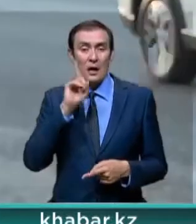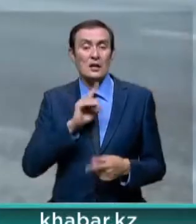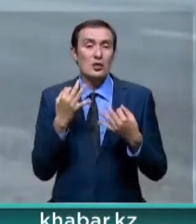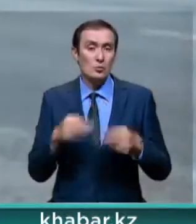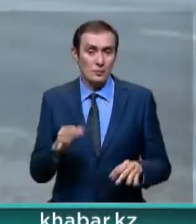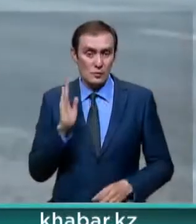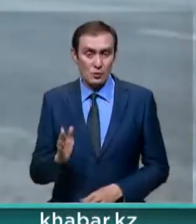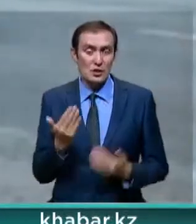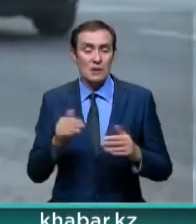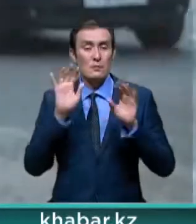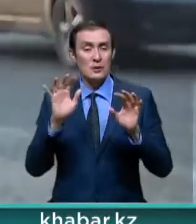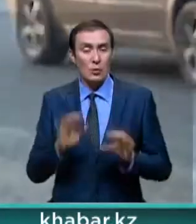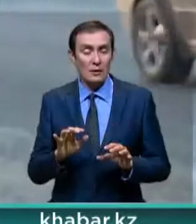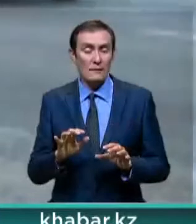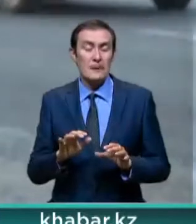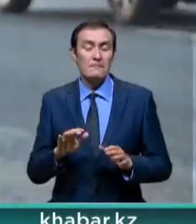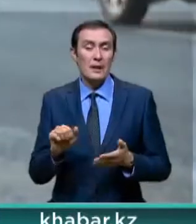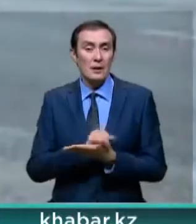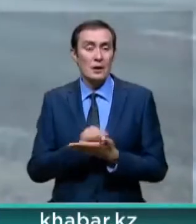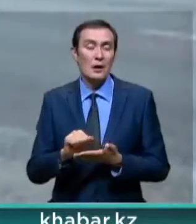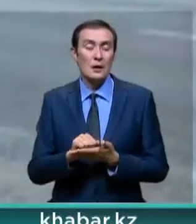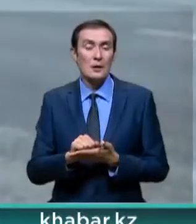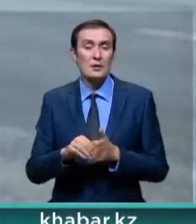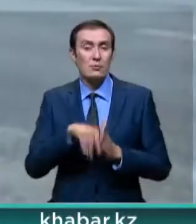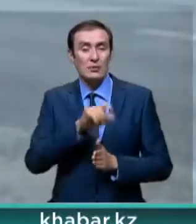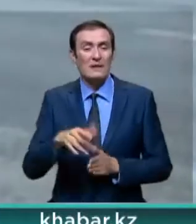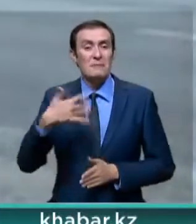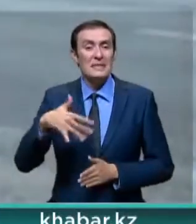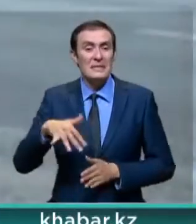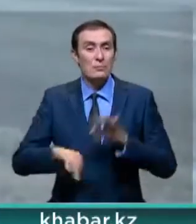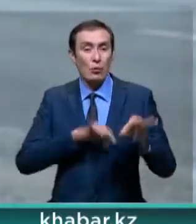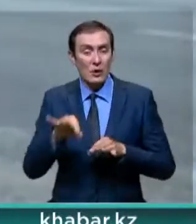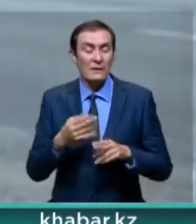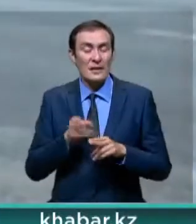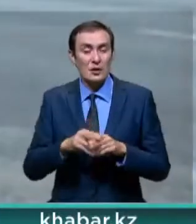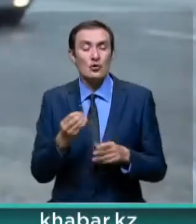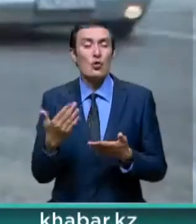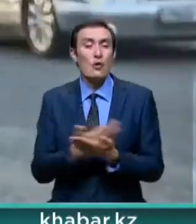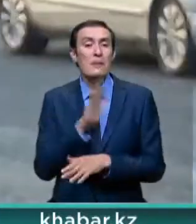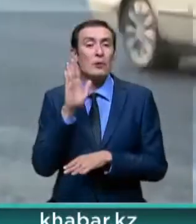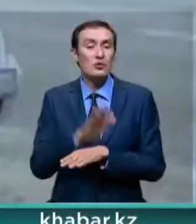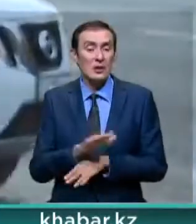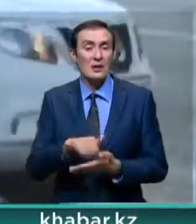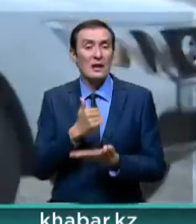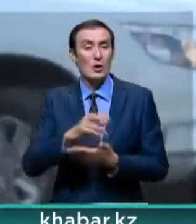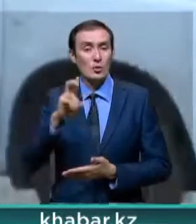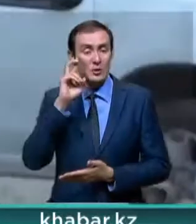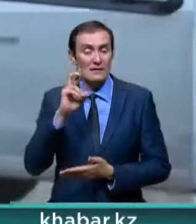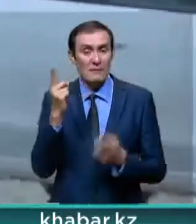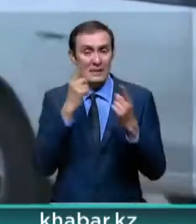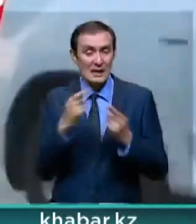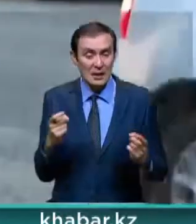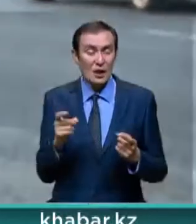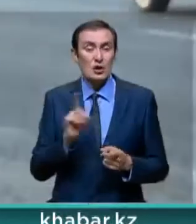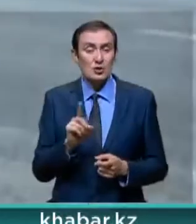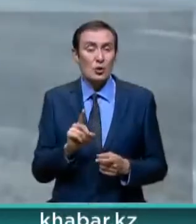доступность. Сейчас в законодательном портфеле мажилисменов почти 50 законопроектов, и это не включая новые поручения Касым-Жомарта Токаева в послании и